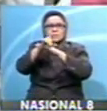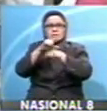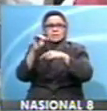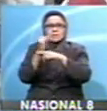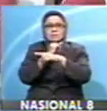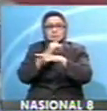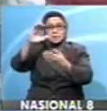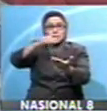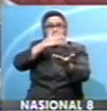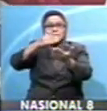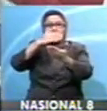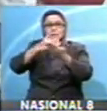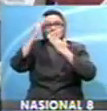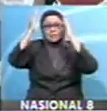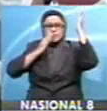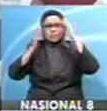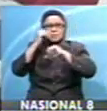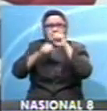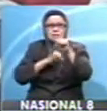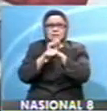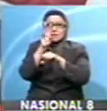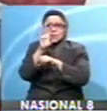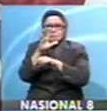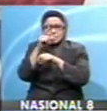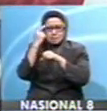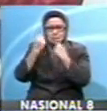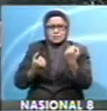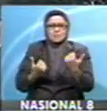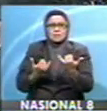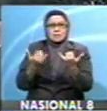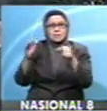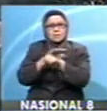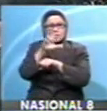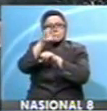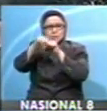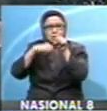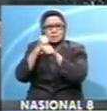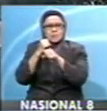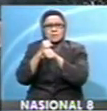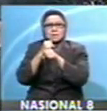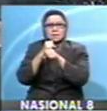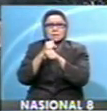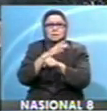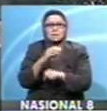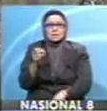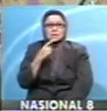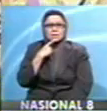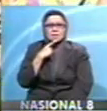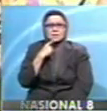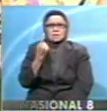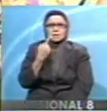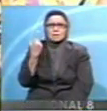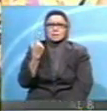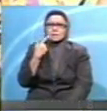air pada 1985 tahun ini genaplah tiga dekad kumpulan Wings di Persada seni biarpun sudah mencecah